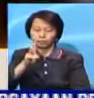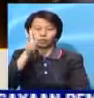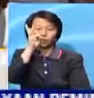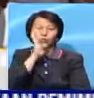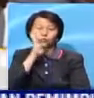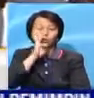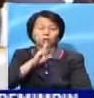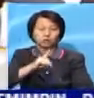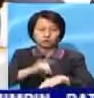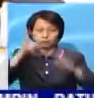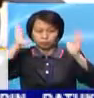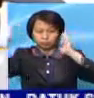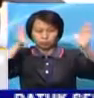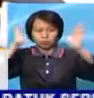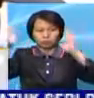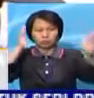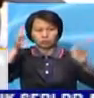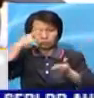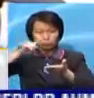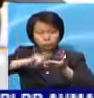wanita di negara ini.